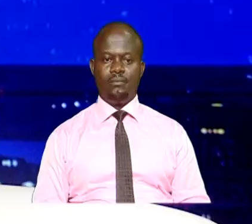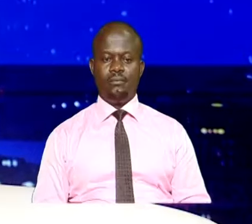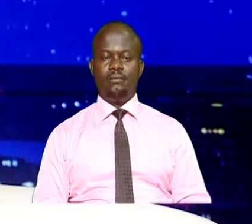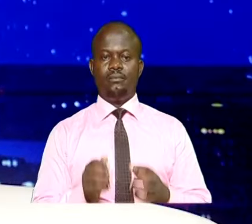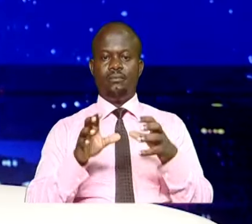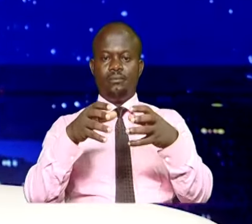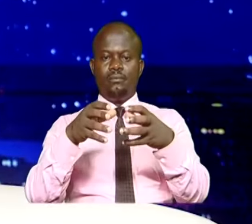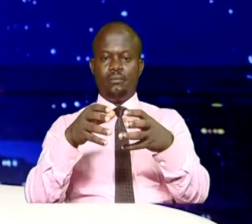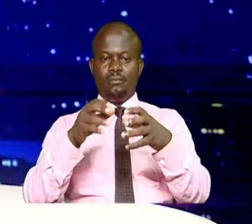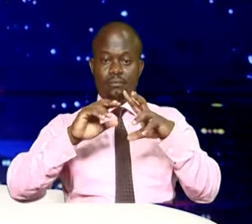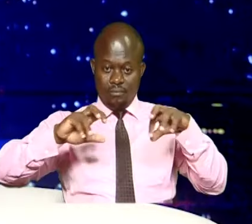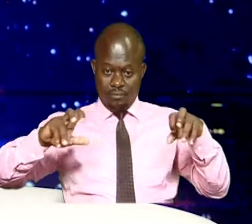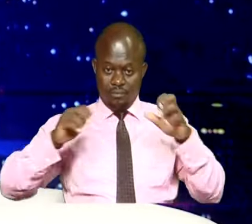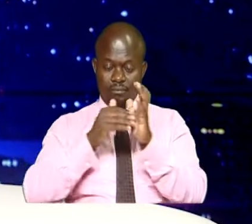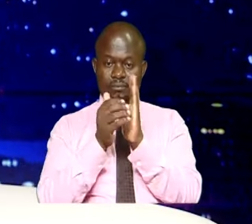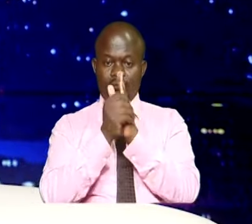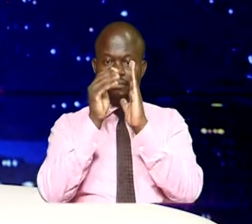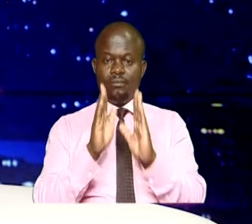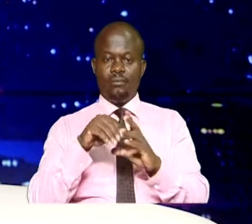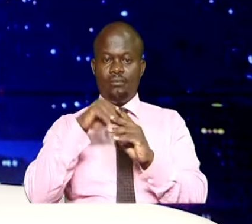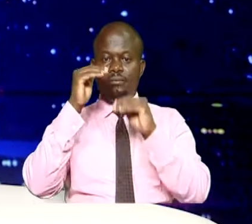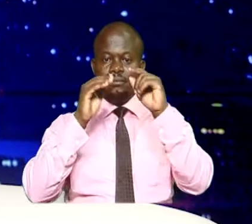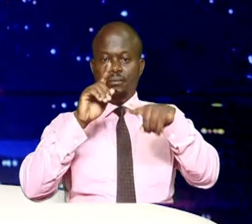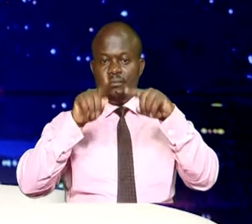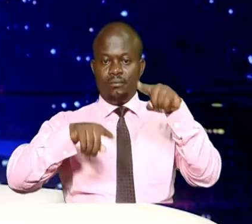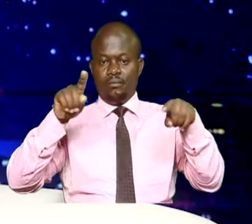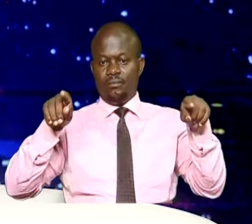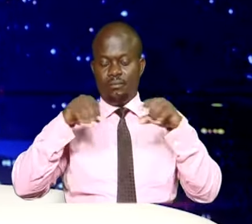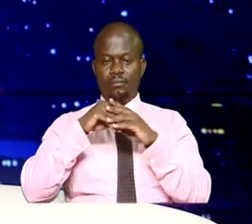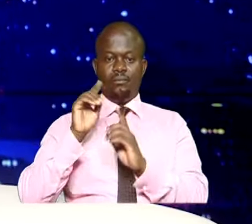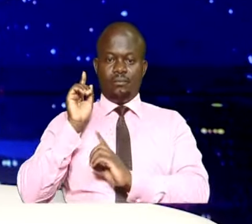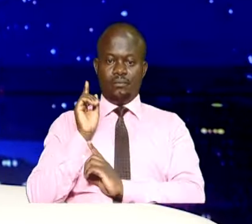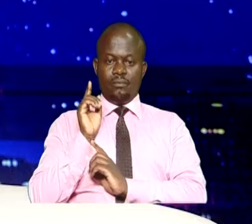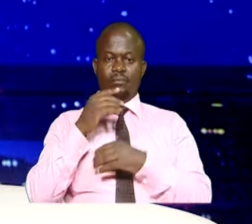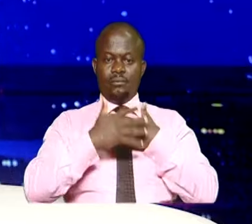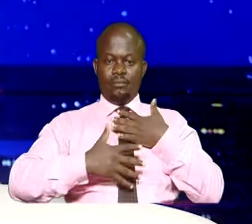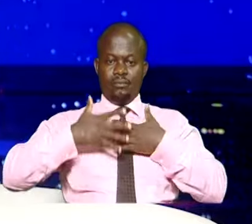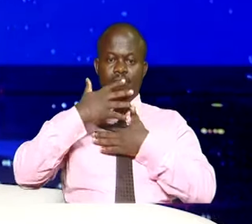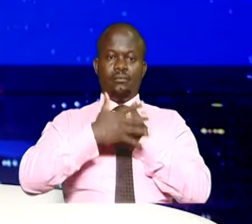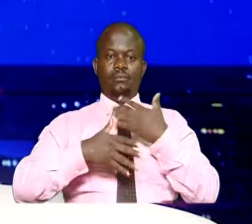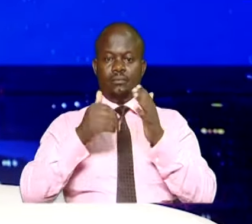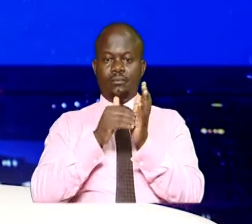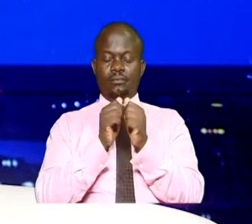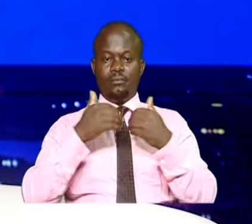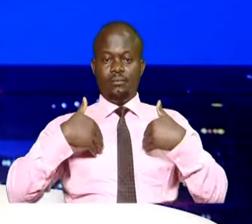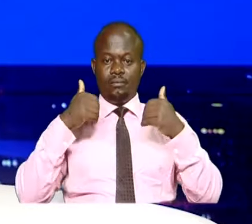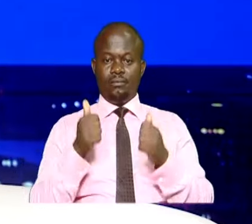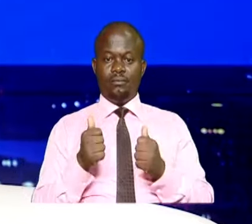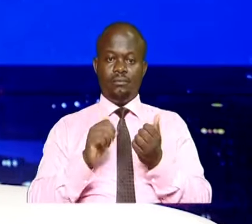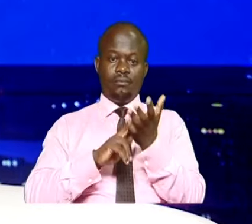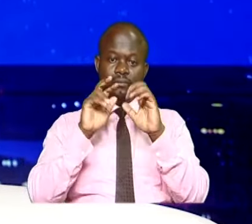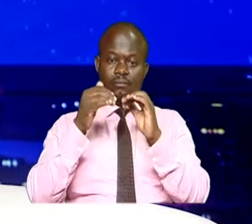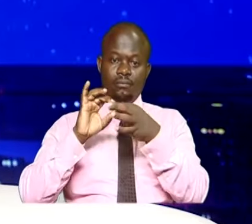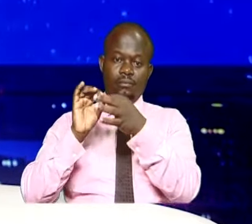abagize ihuriro ry'abashakashatsi n'inararibonye mu nzego zitandukanye zirimo iz'umutekano, siyanse ndetse n'ubuzima baremeza ku bufatanye